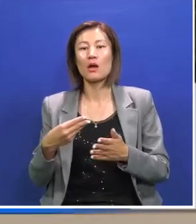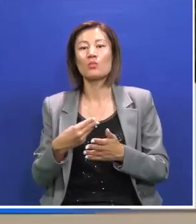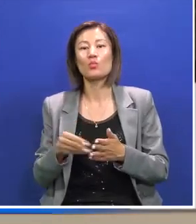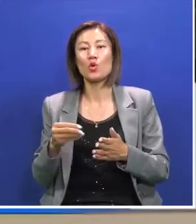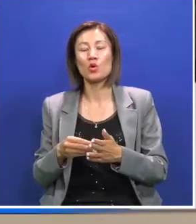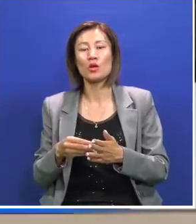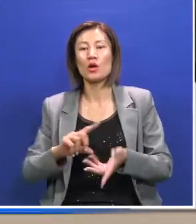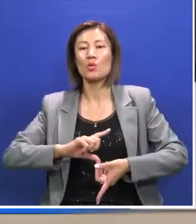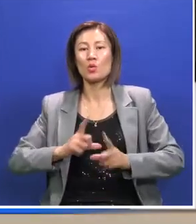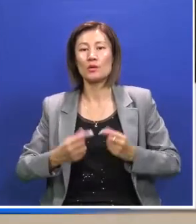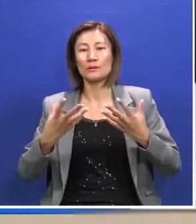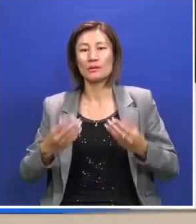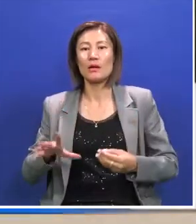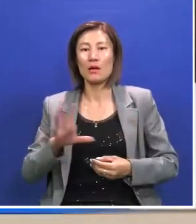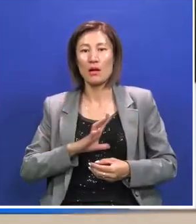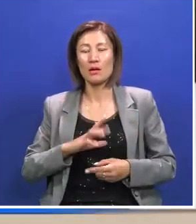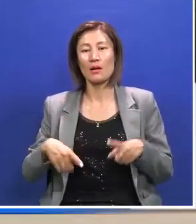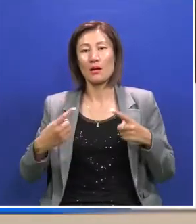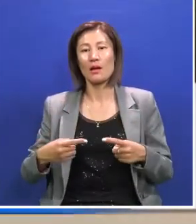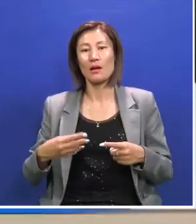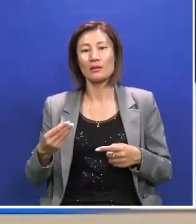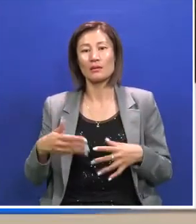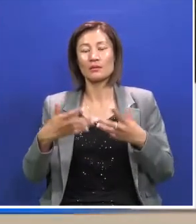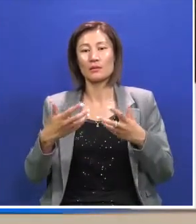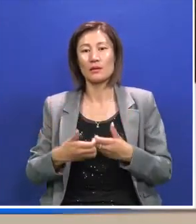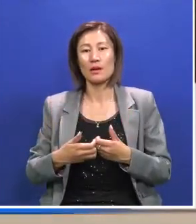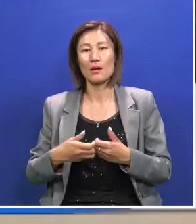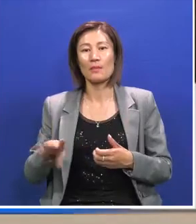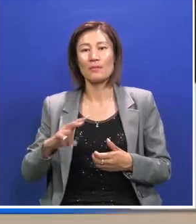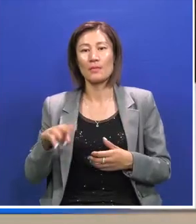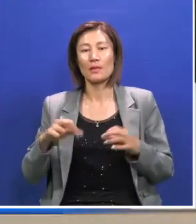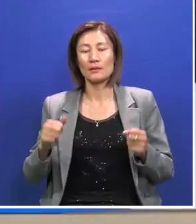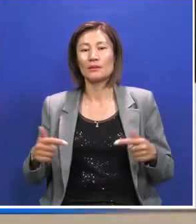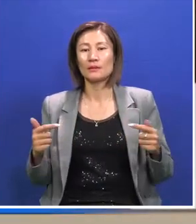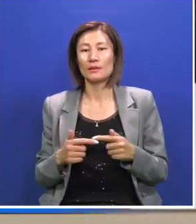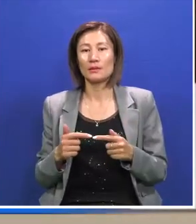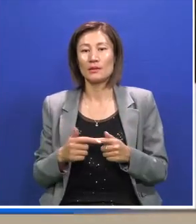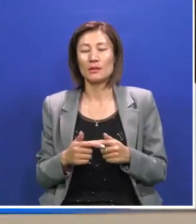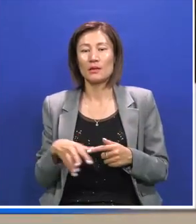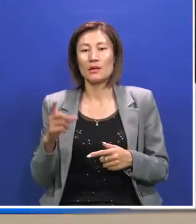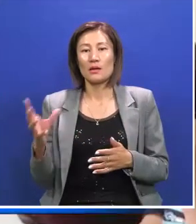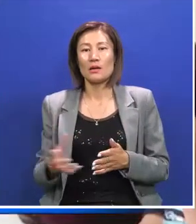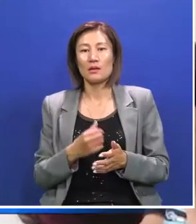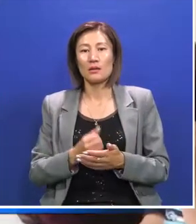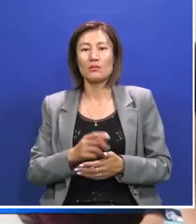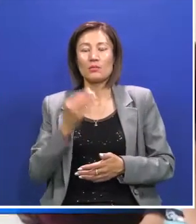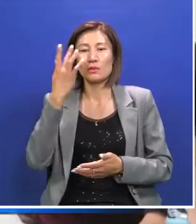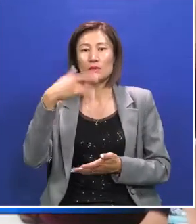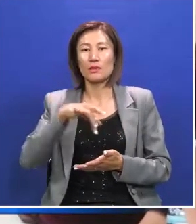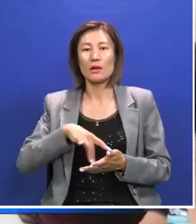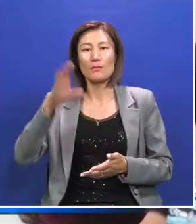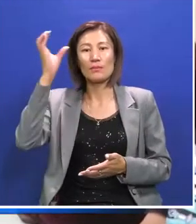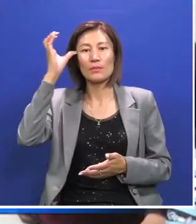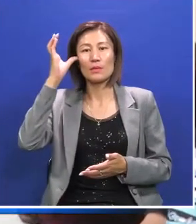жүйесіне өткеніміздің арқасында қалған ақшаларымыздың есебіне материалдық базаға тиісті деңгейде мүмкіндік алып отырмыз. Шымкент білім